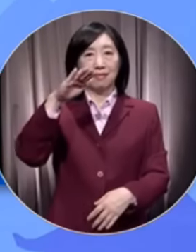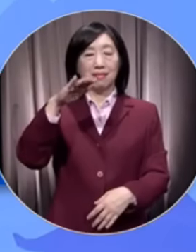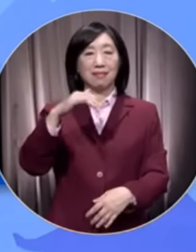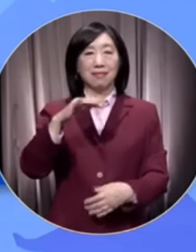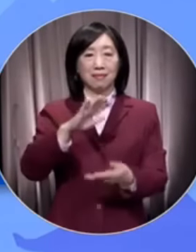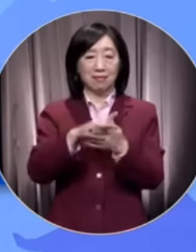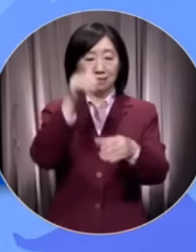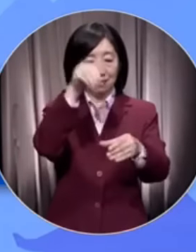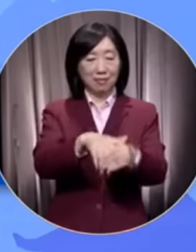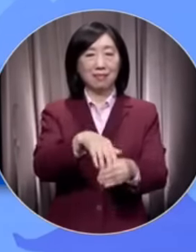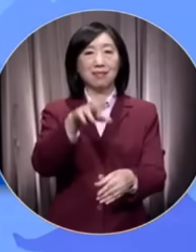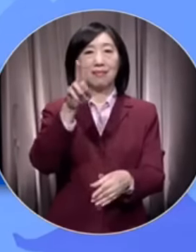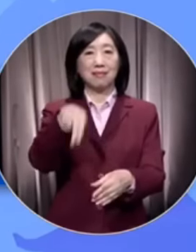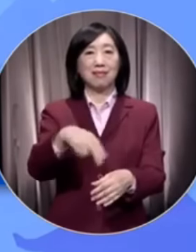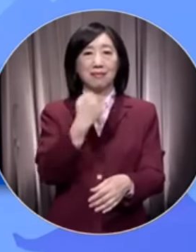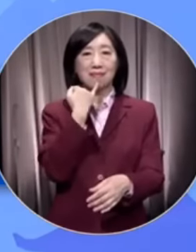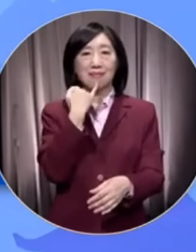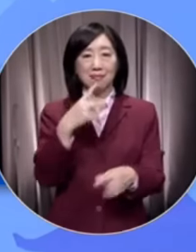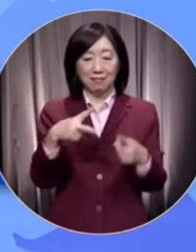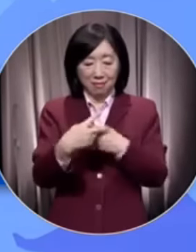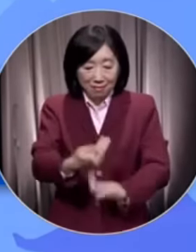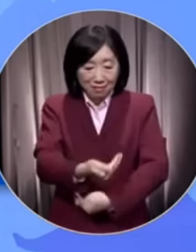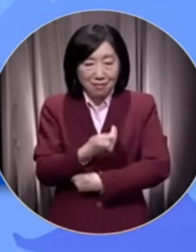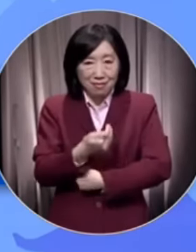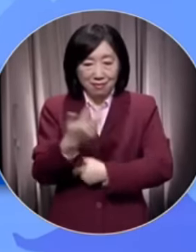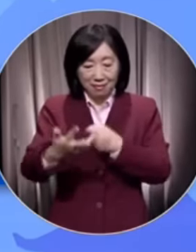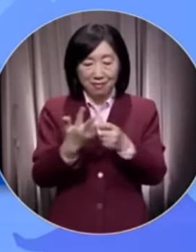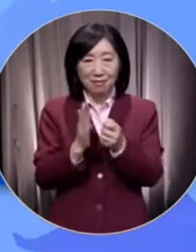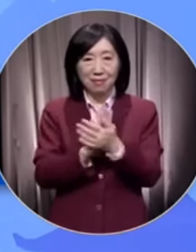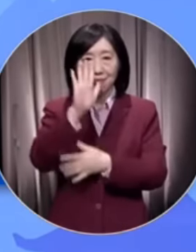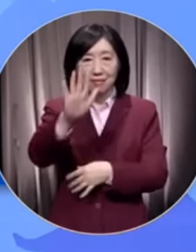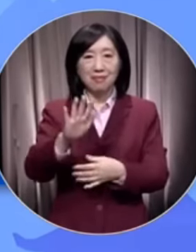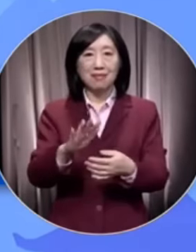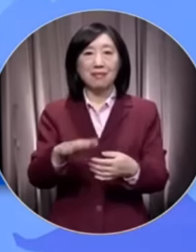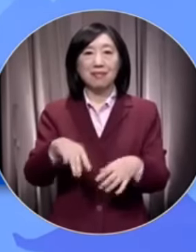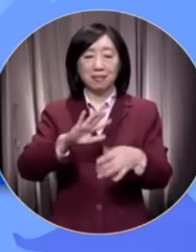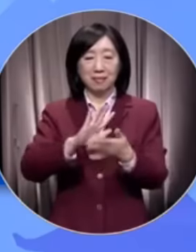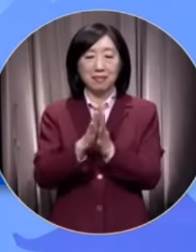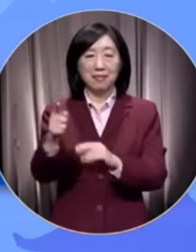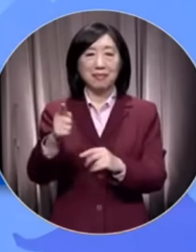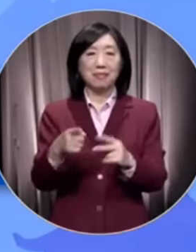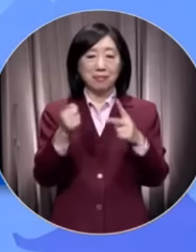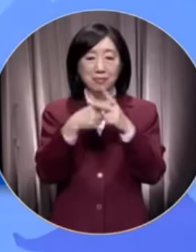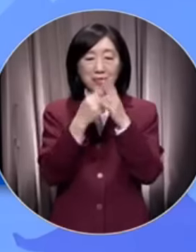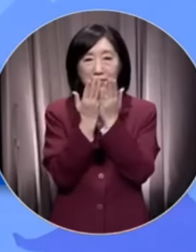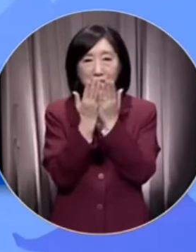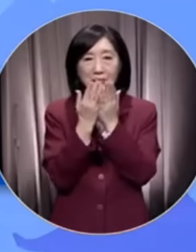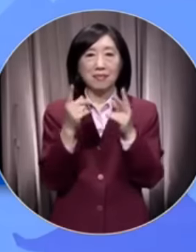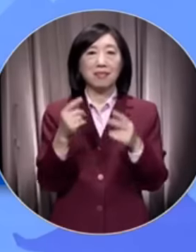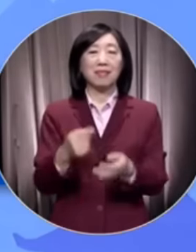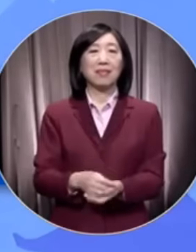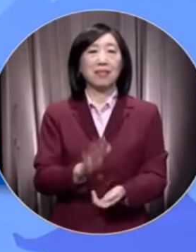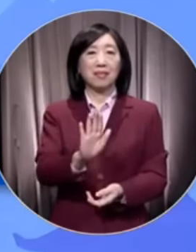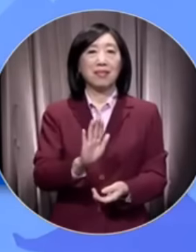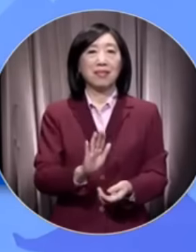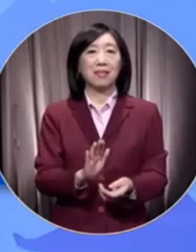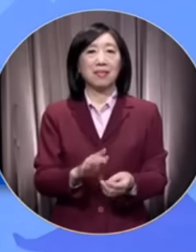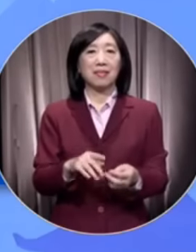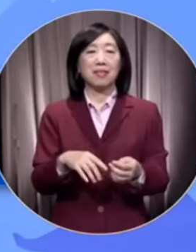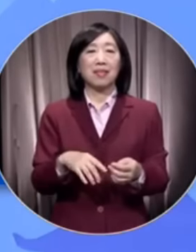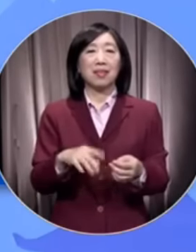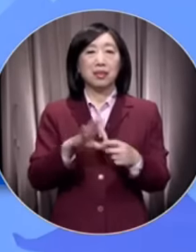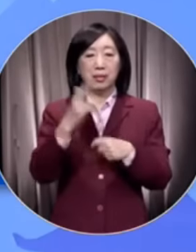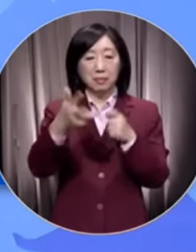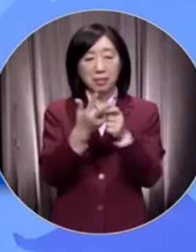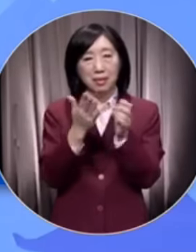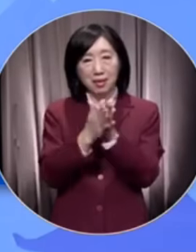民，一个小婴儿也可以在八年之后变成一个小学生。不过这些年来，这八年来也